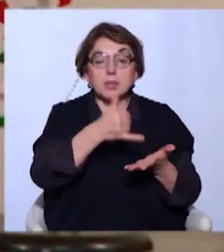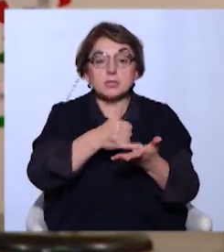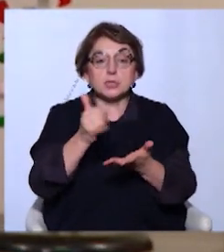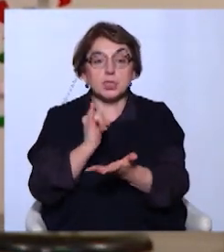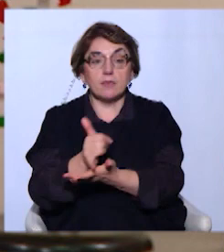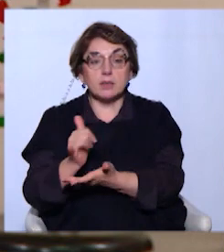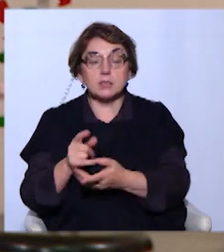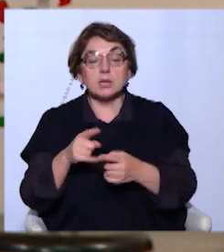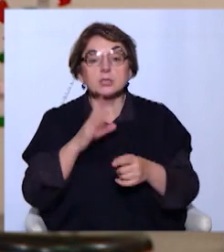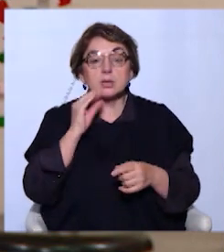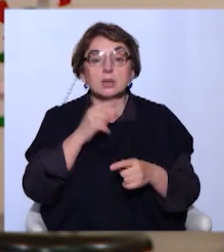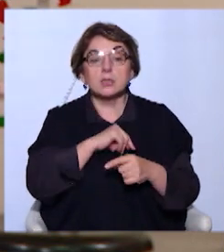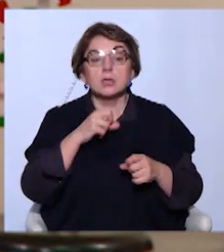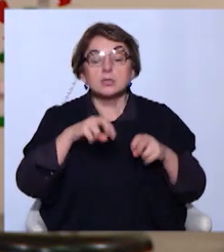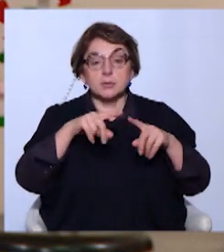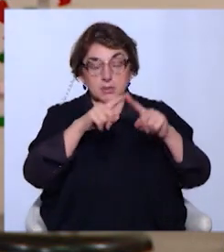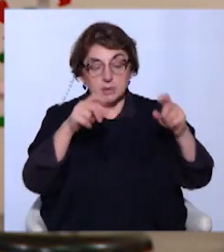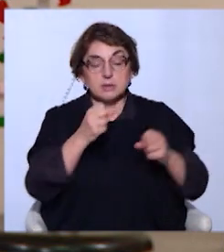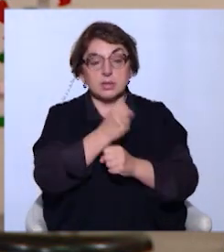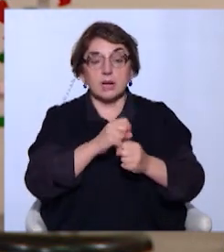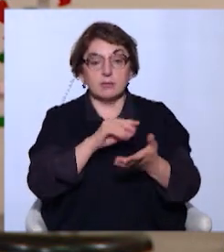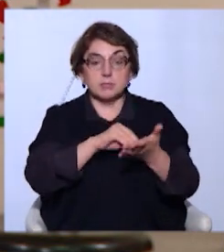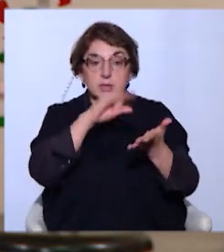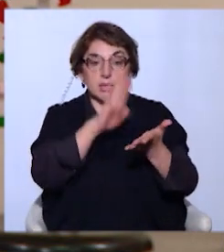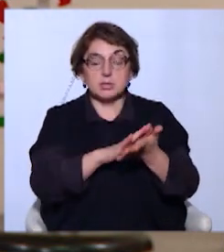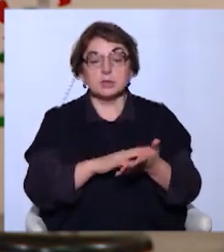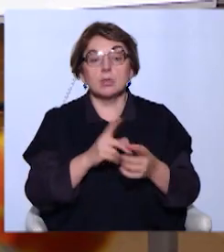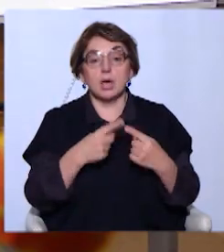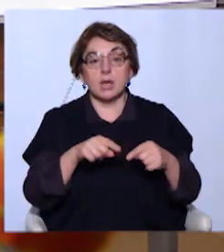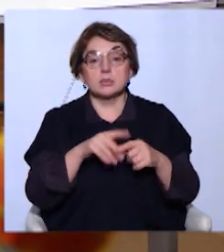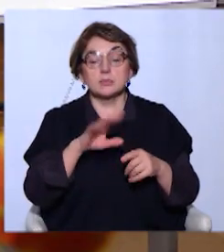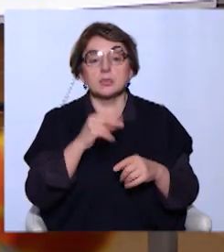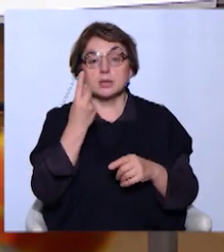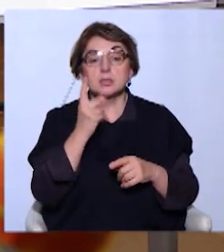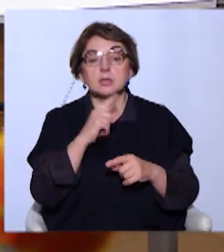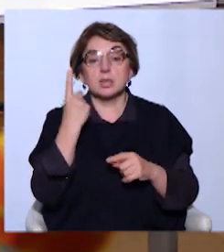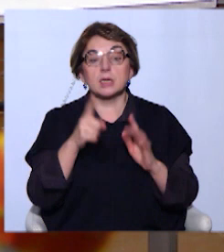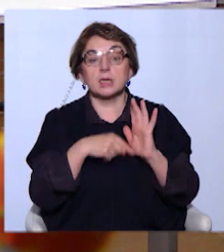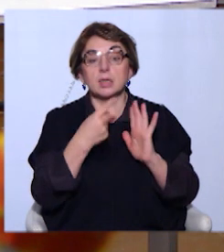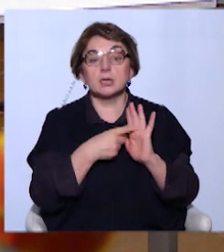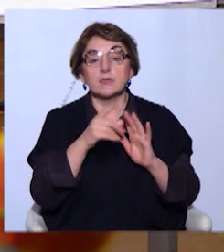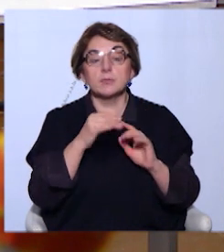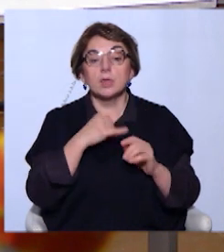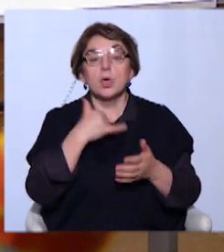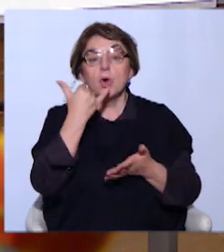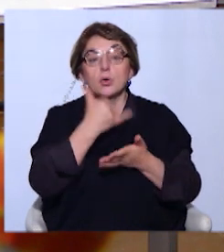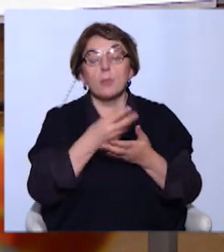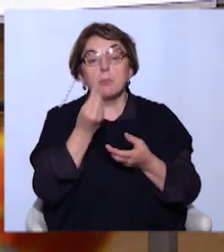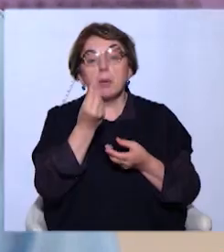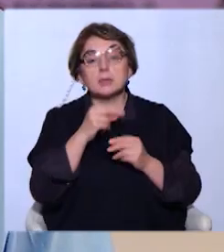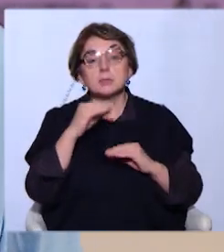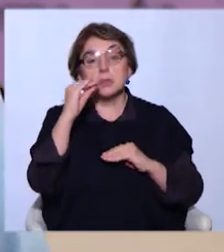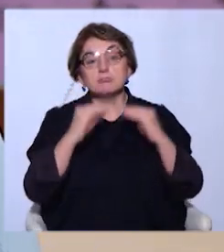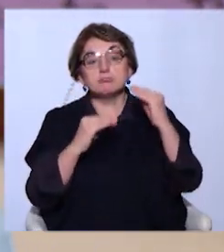საწვავია მისთვის რეკომენდებული. სწორედ ეს ოქტანური რიცხვია ძრავებზე მითითებული. და აქვე მინდა დავამატო ერთი საკითხიც, რომ როდესაც ნავთობის